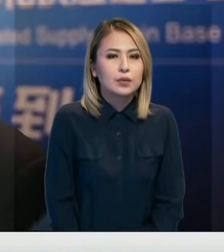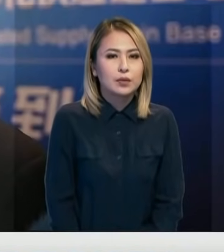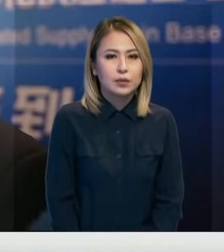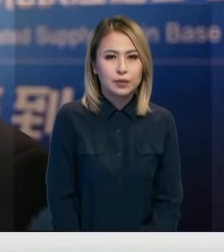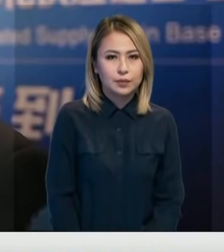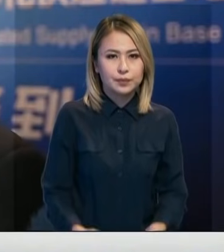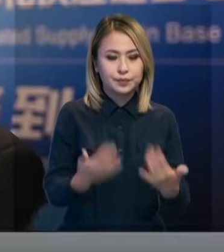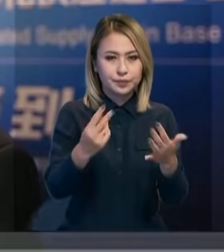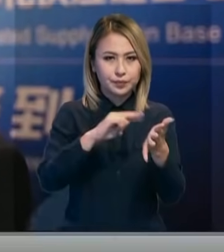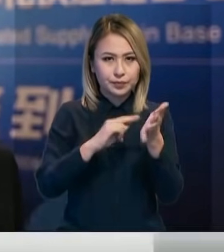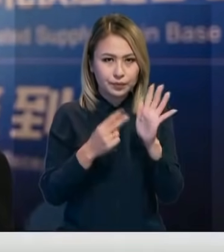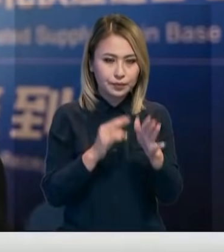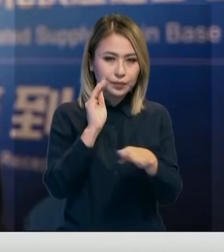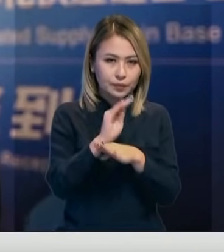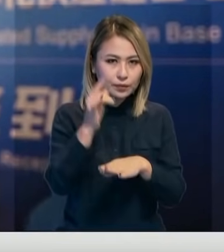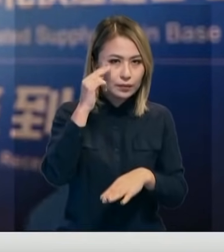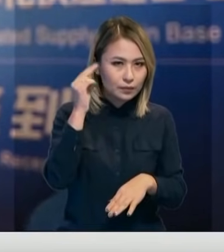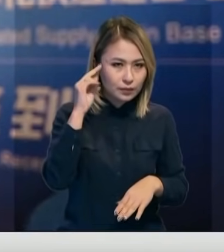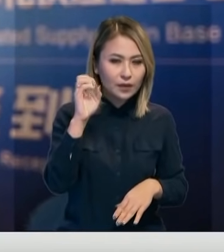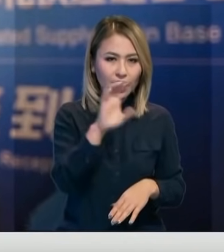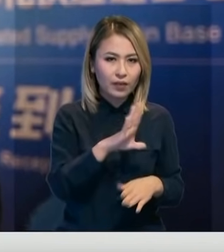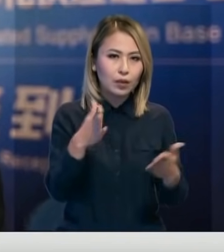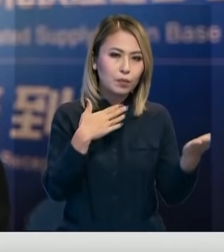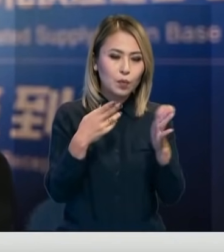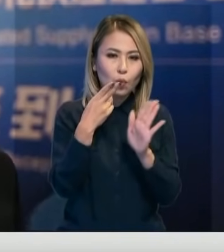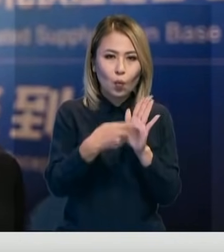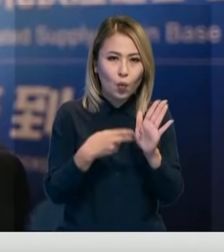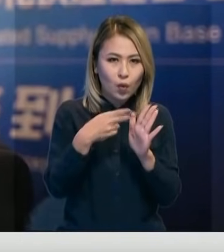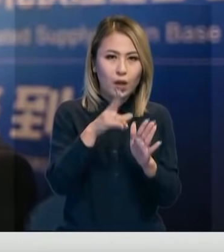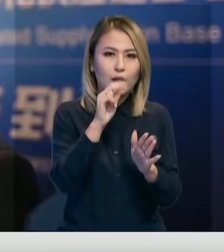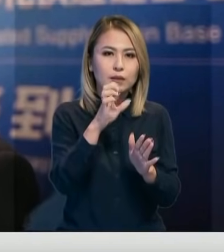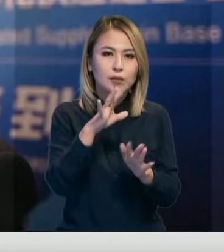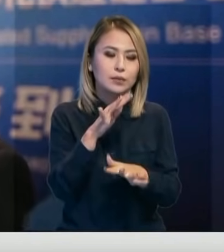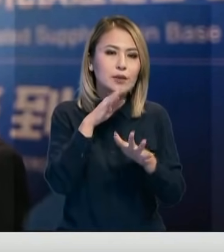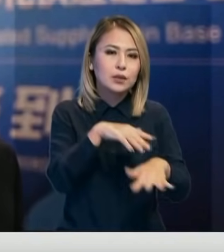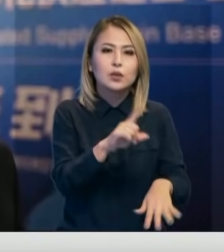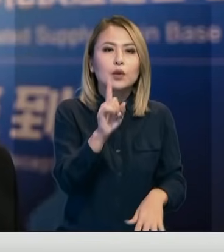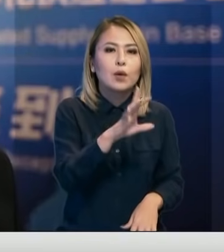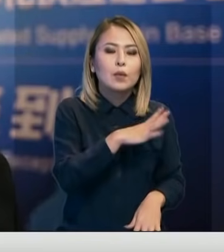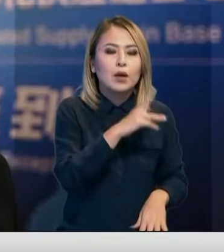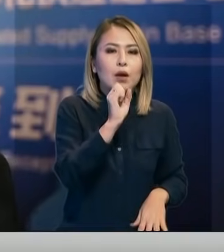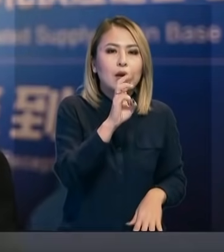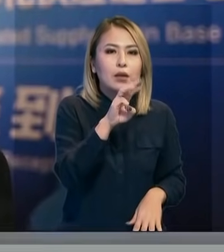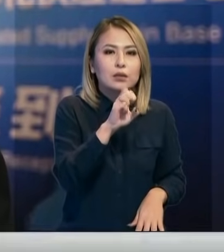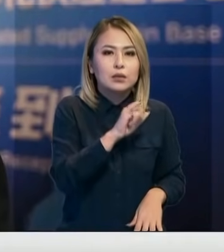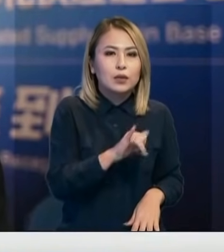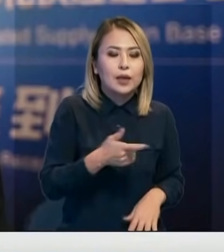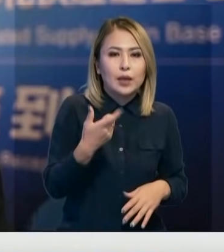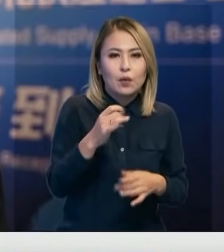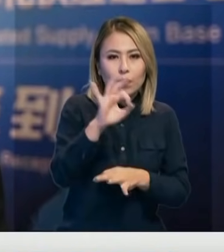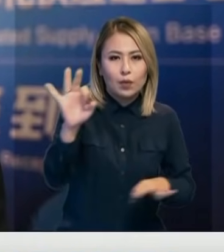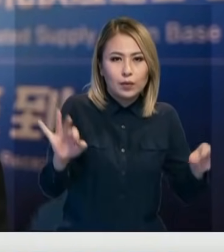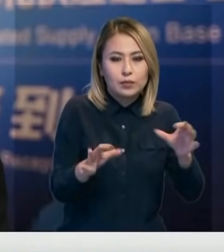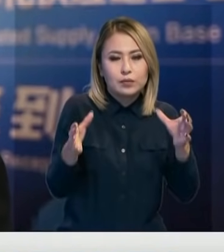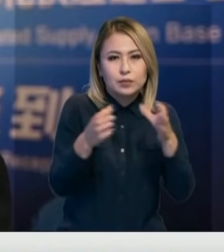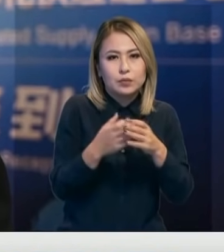Болашақта осы жоба іске асқаннан кейін Қытай мен Еуропа арасындағы пойыздар Каспий теңіз арқылы өтуі үшін Ақтаудың қолайлы географиялық орнын